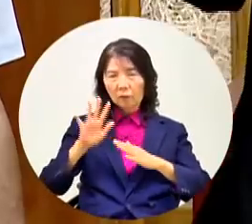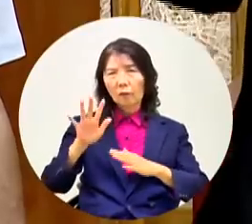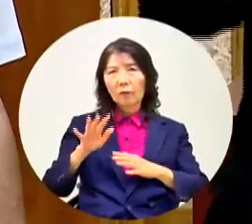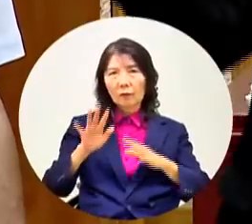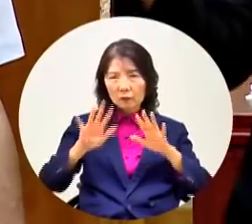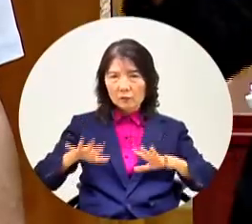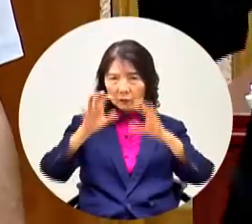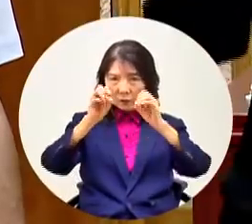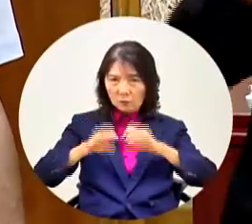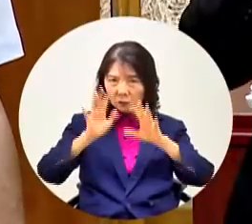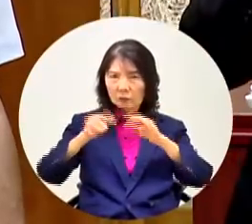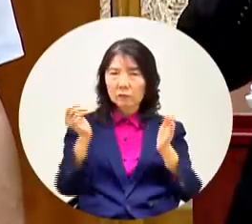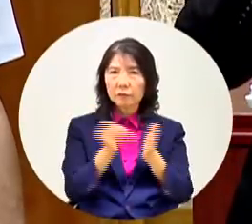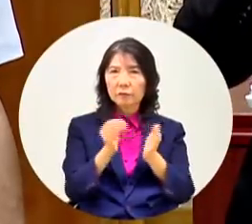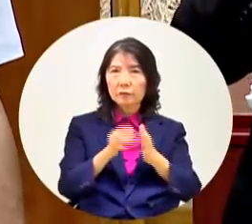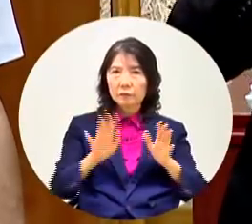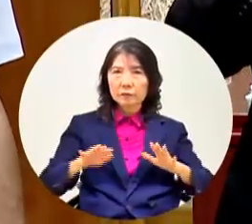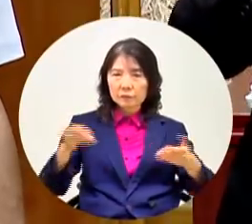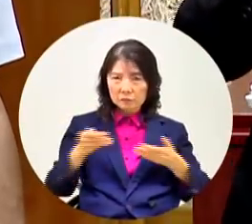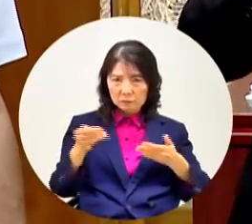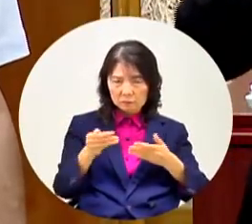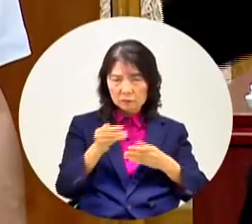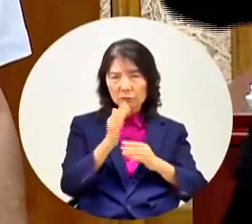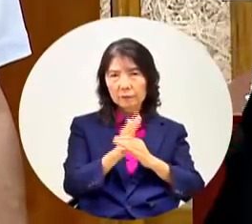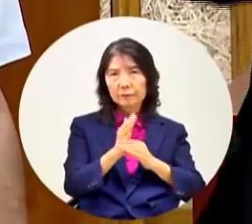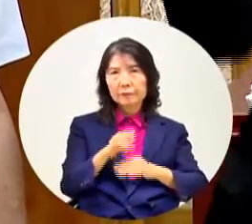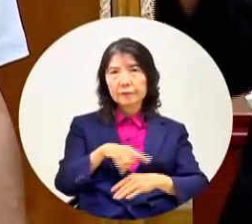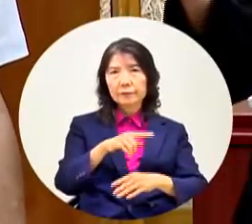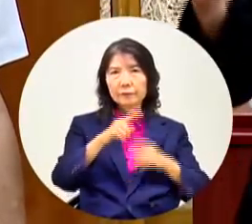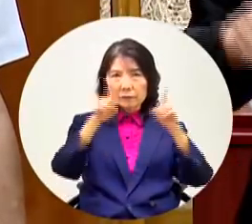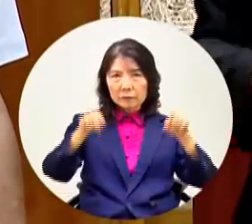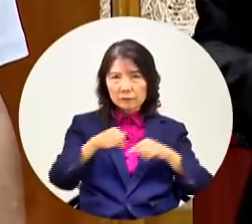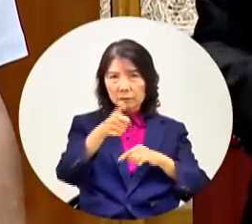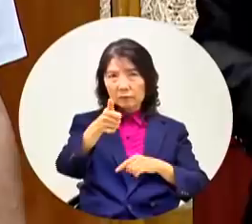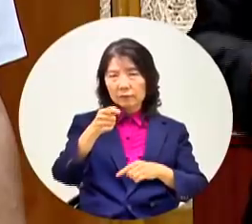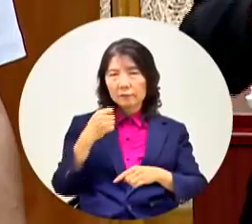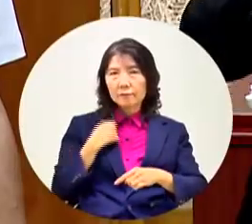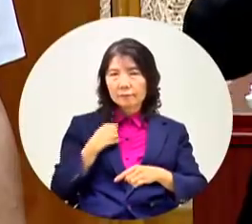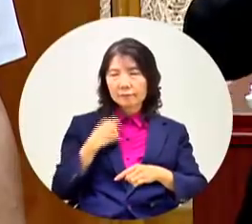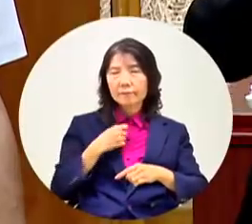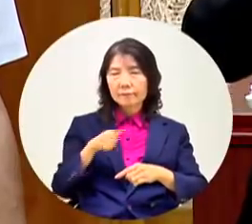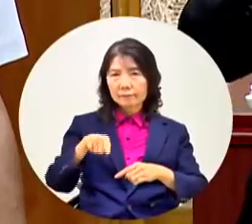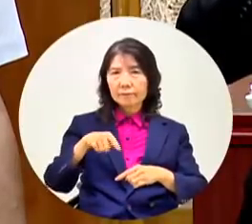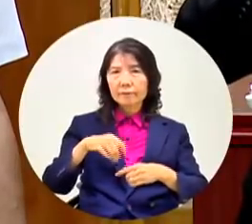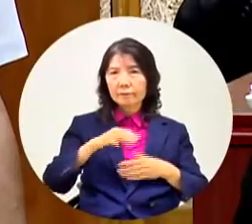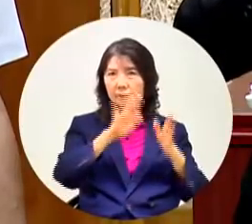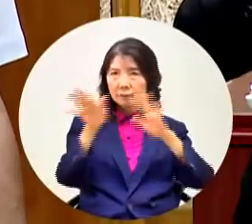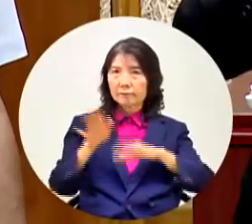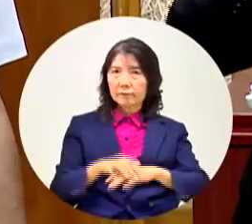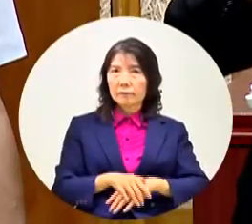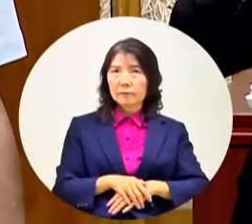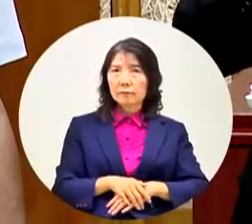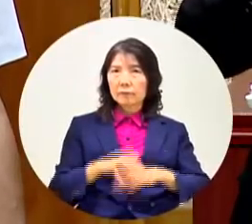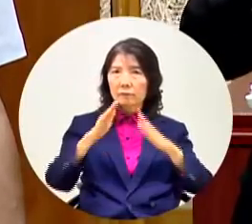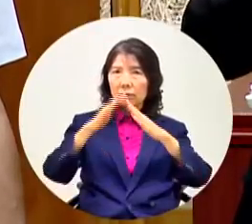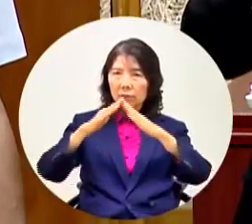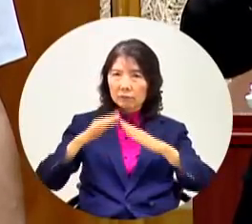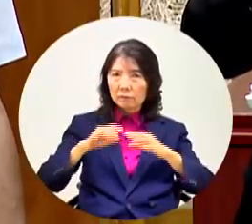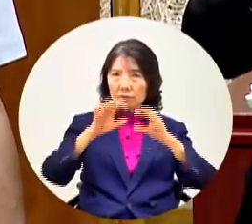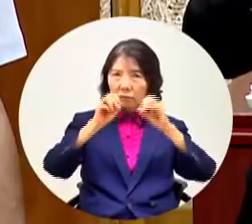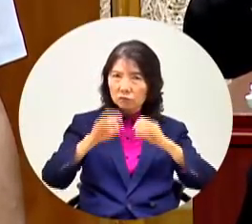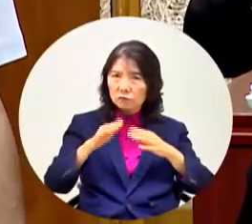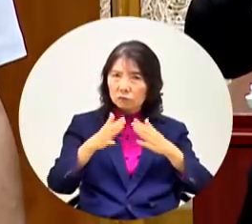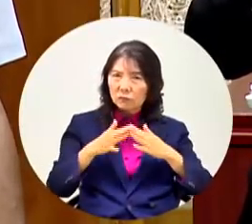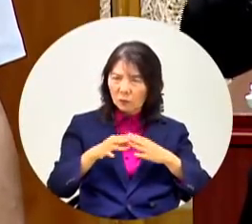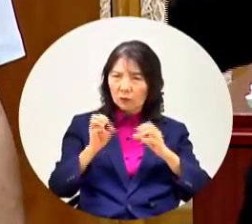马工程等咧施工嘛，迄、那个张岩应该嘛了解讲迄搭遐啊，要拆这厝当然是。要需要很大的一个